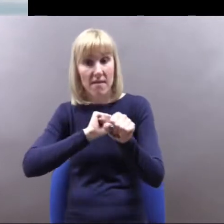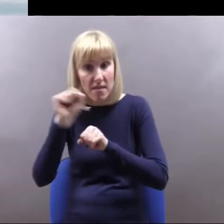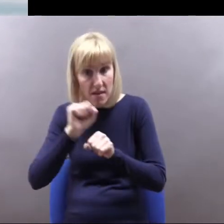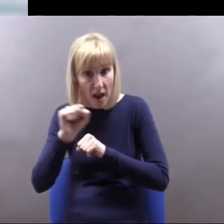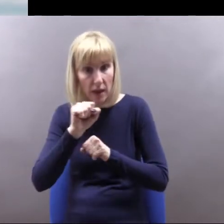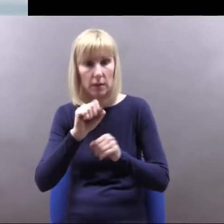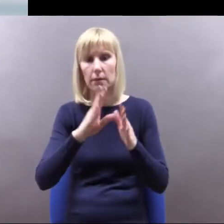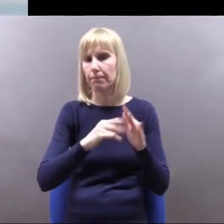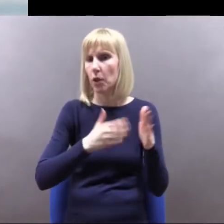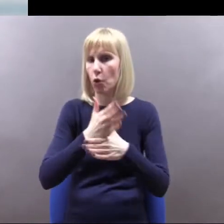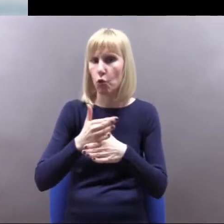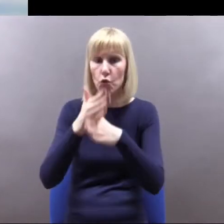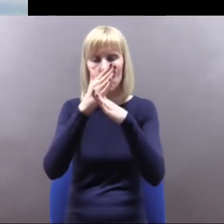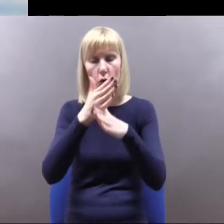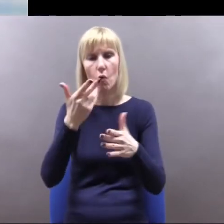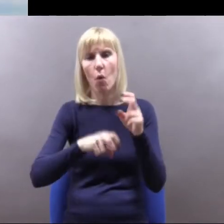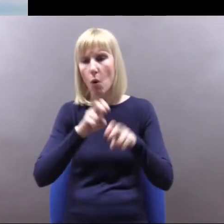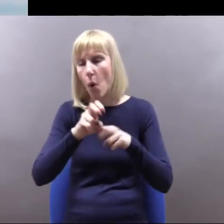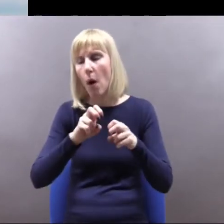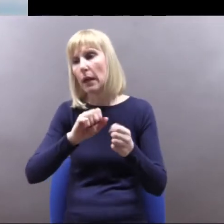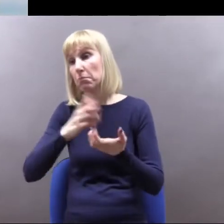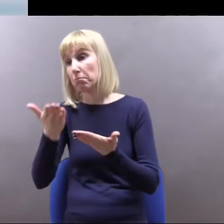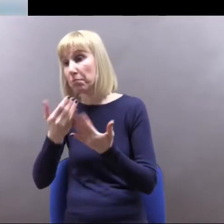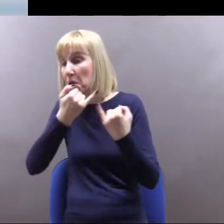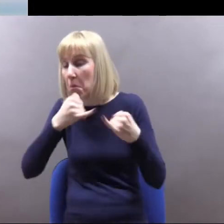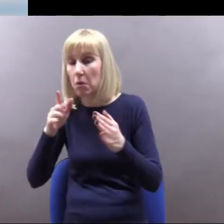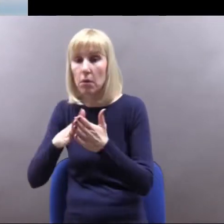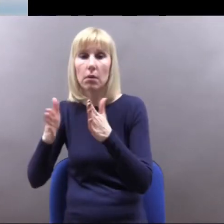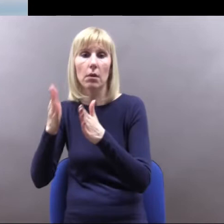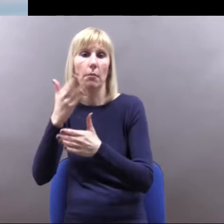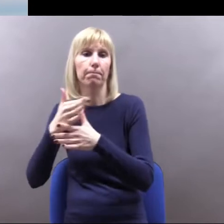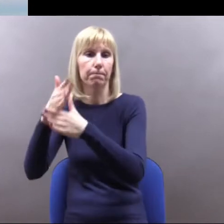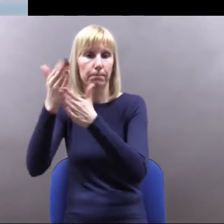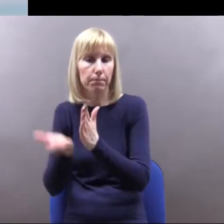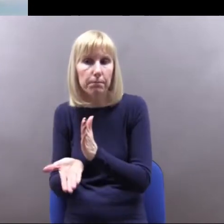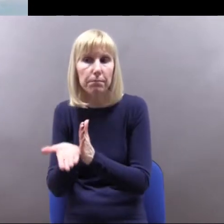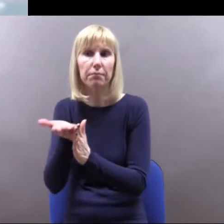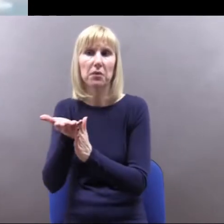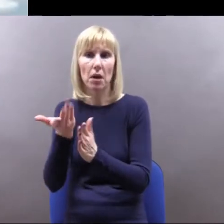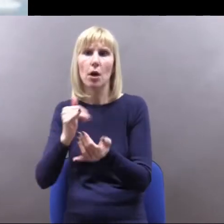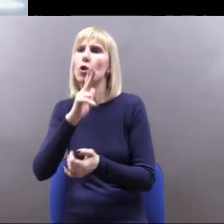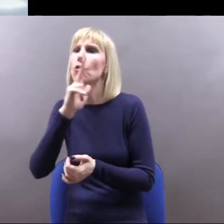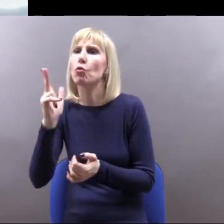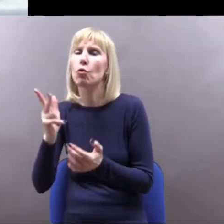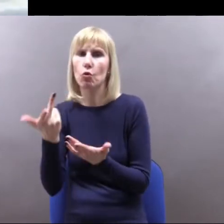i jak spowodować, żeby można z niego skorzystać, a po drugiej stronie musi być